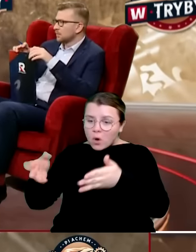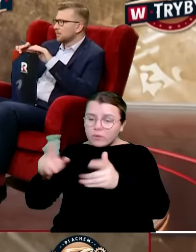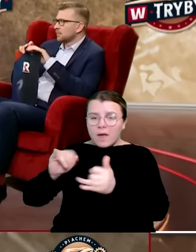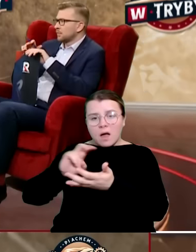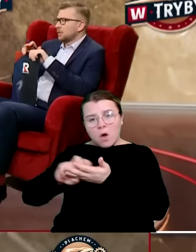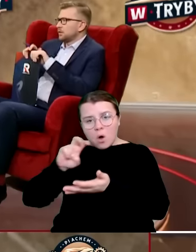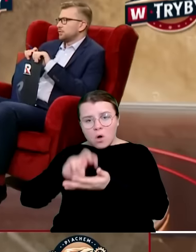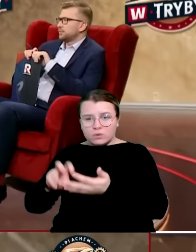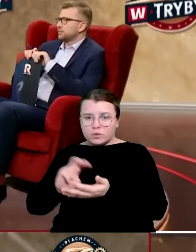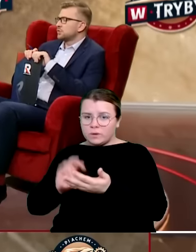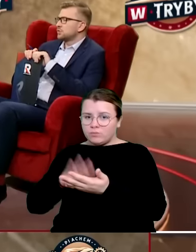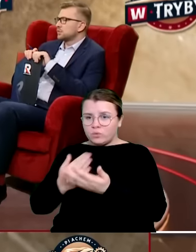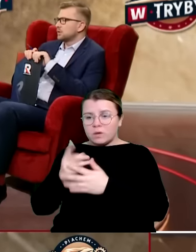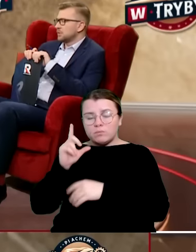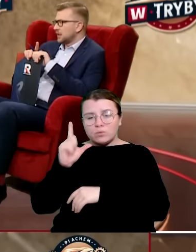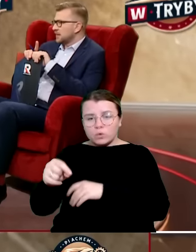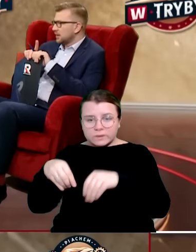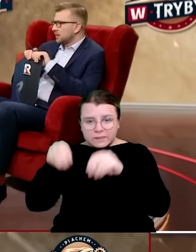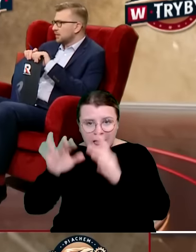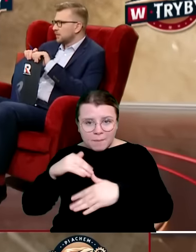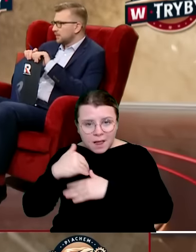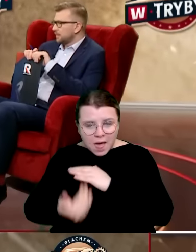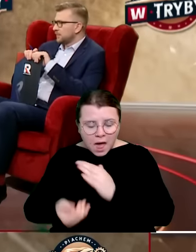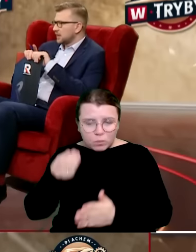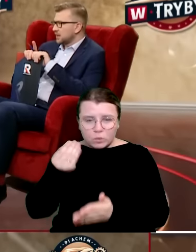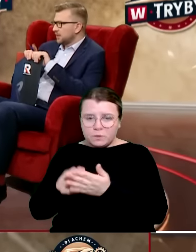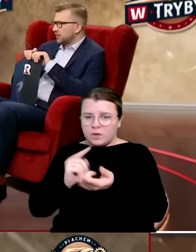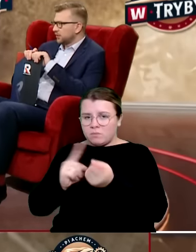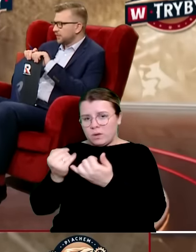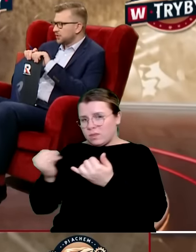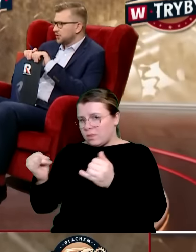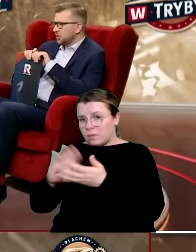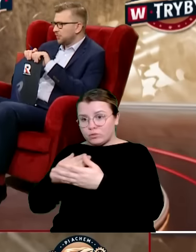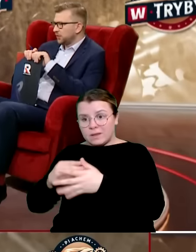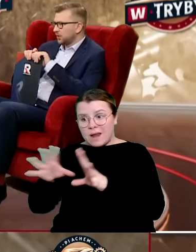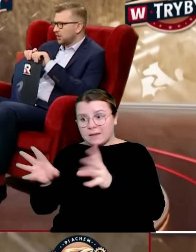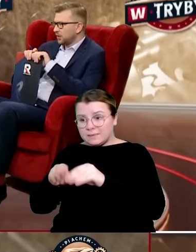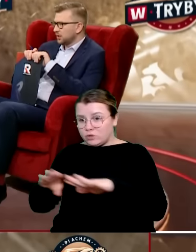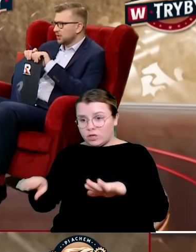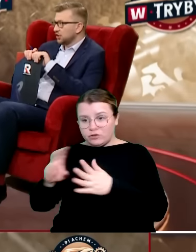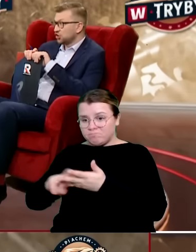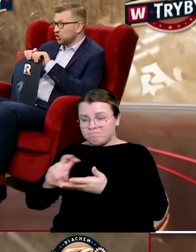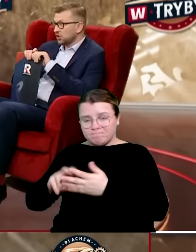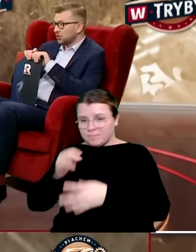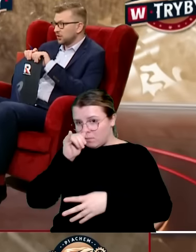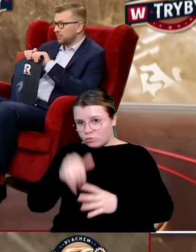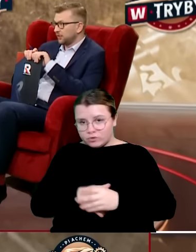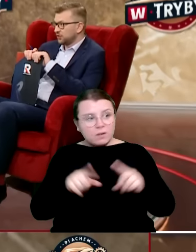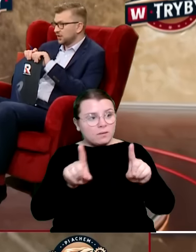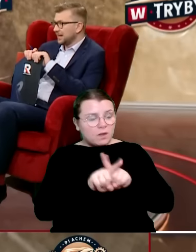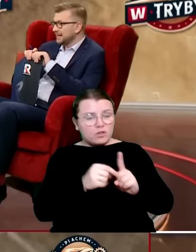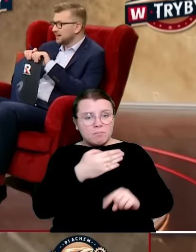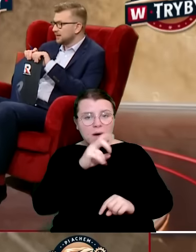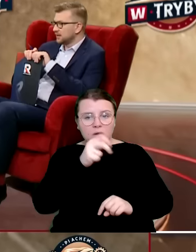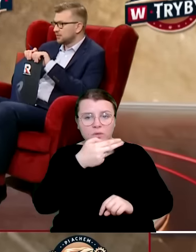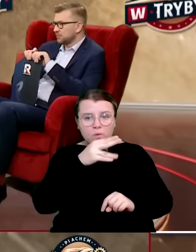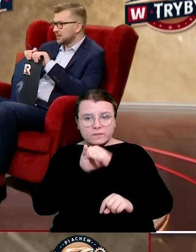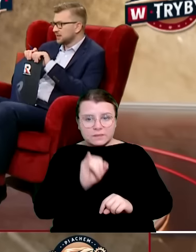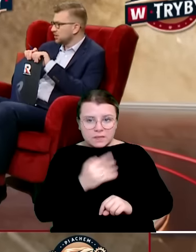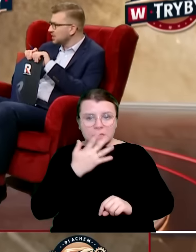po chleb, po najpotrzebniejsze rzeczy, no Daniel, to z dziećmi się nie da przecież. Daniel Machnowski właśnie dzisiaj był w tych rejonach i 3 tygodnie po wodzie